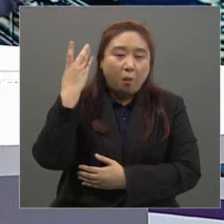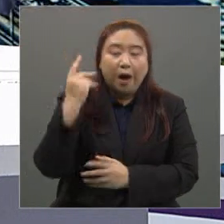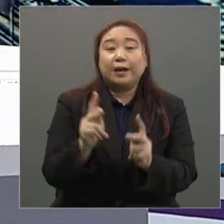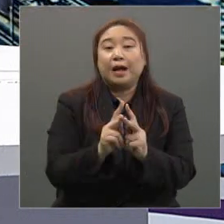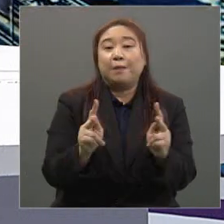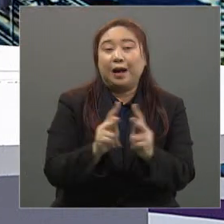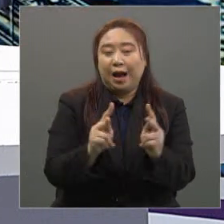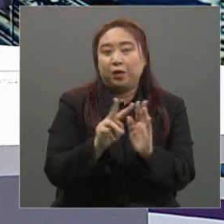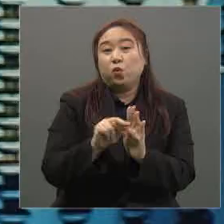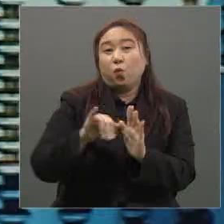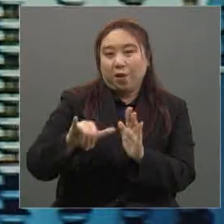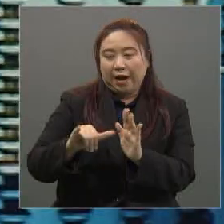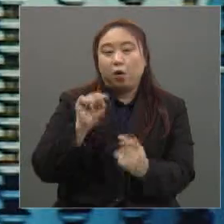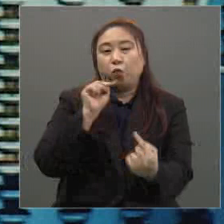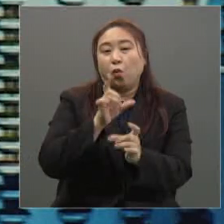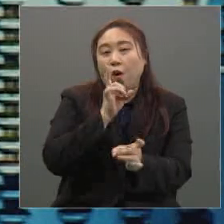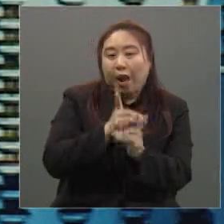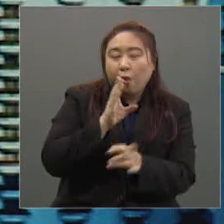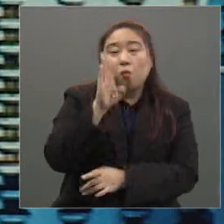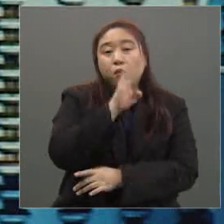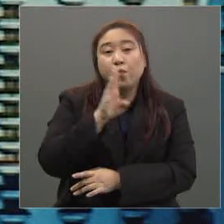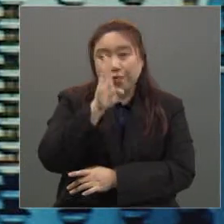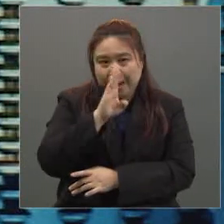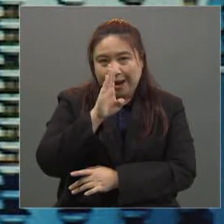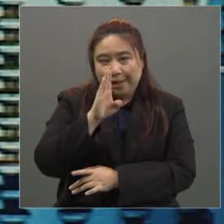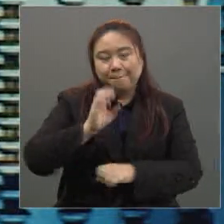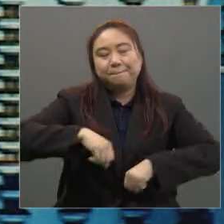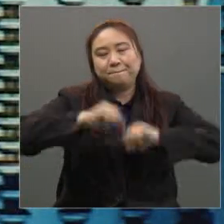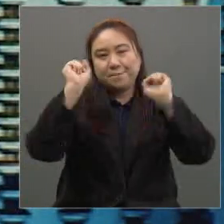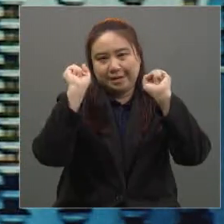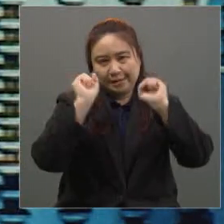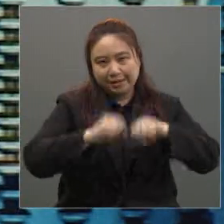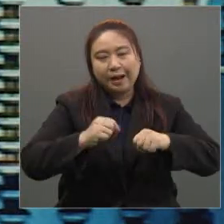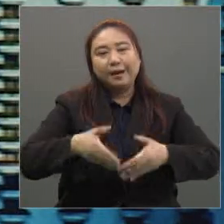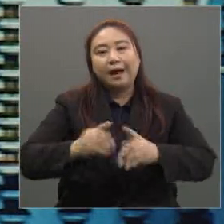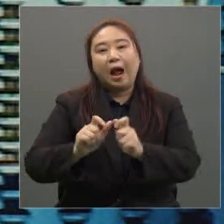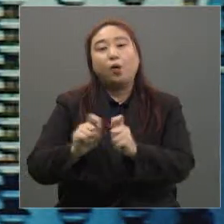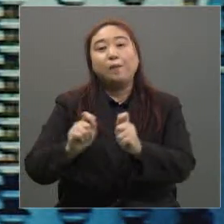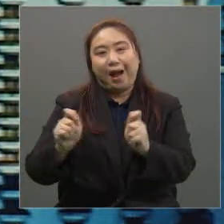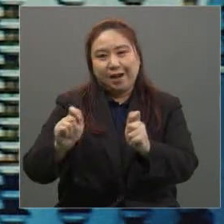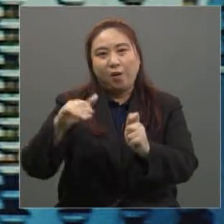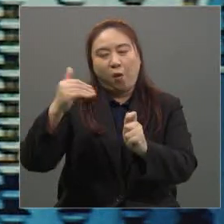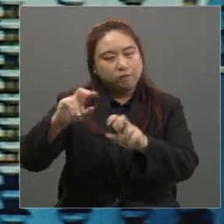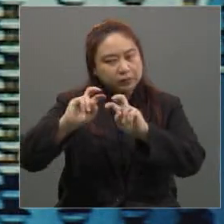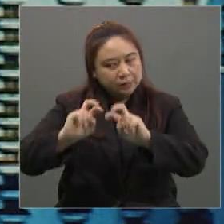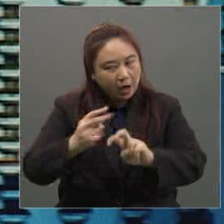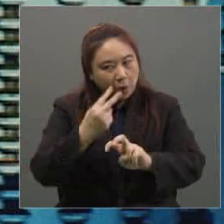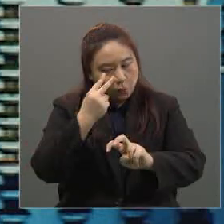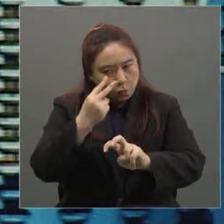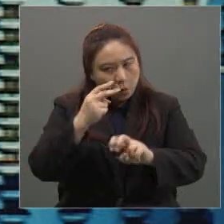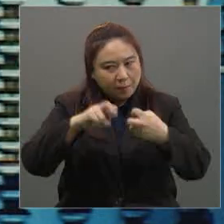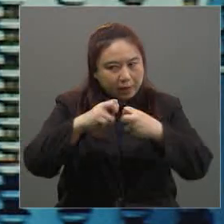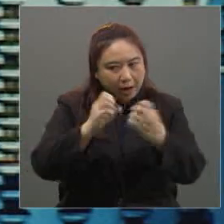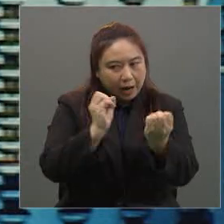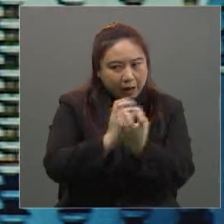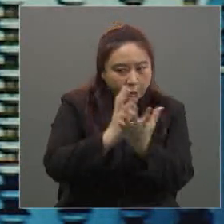นโยบายเครื่องดื่มแอลกอฮอล์แห่งชาตินะครับมีมติตั้งคณะอนุกรรมการเพื่อศึกษาถึงผลกระทบในเรื่องนี้ทั้งด้านของ